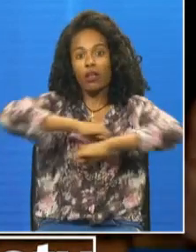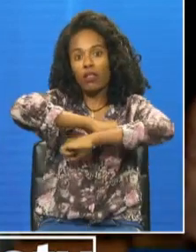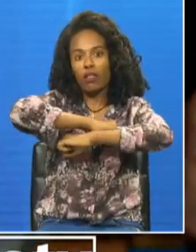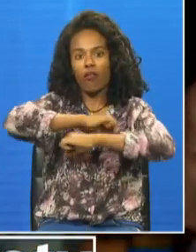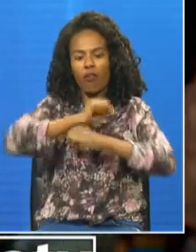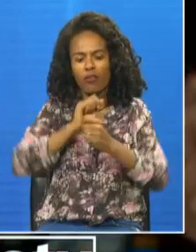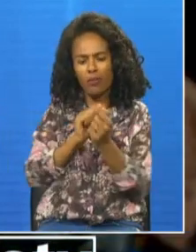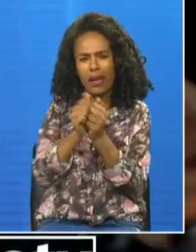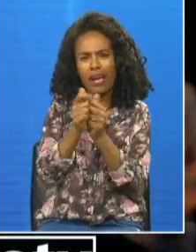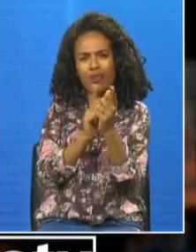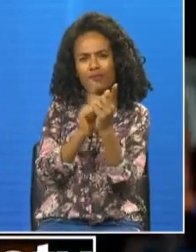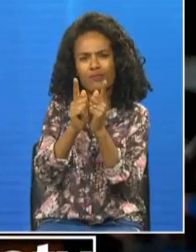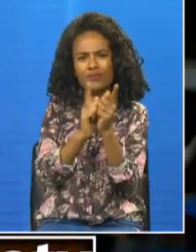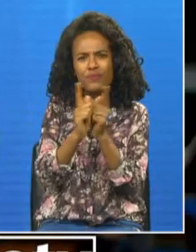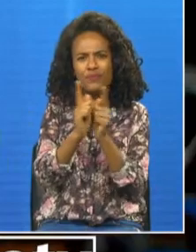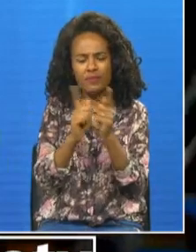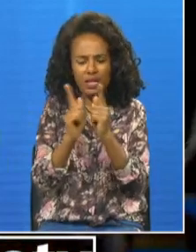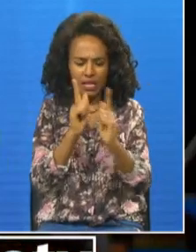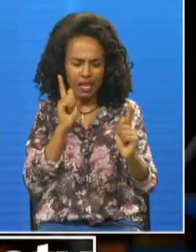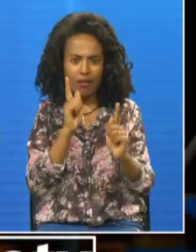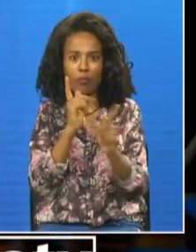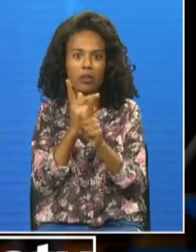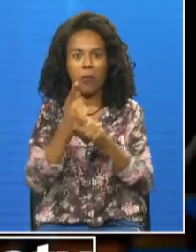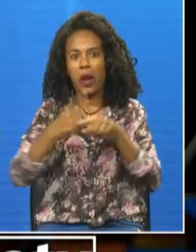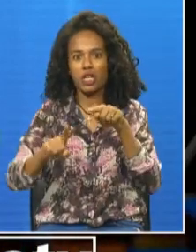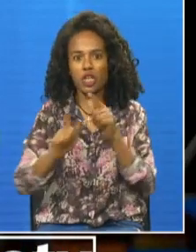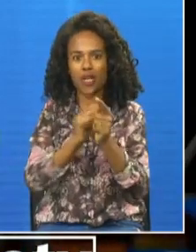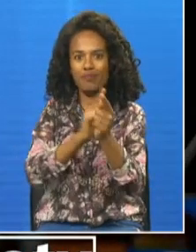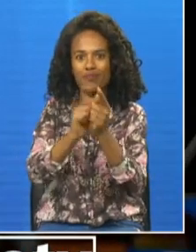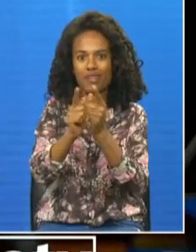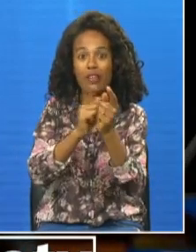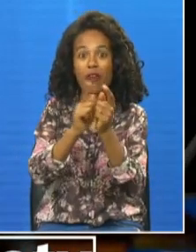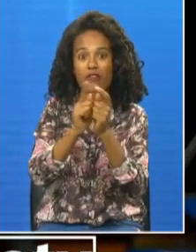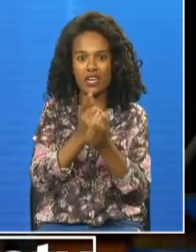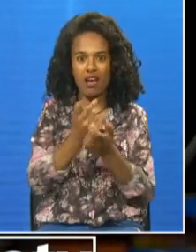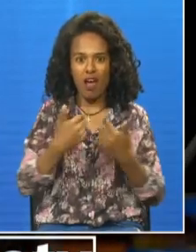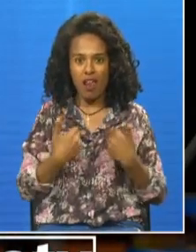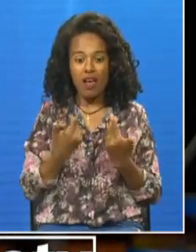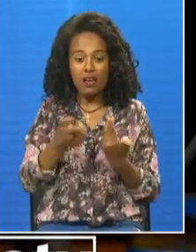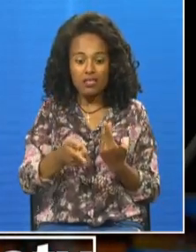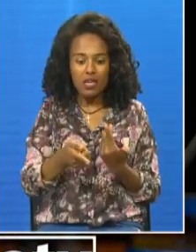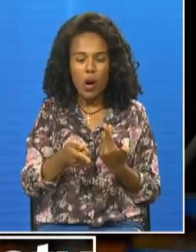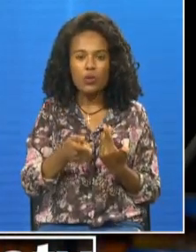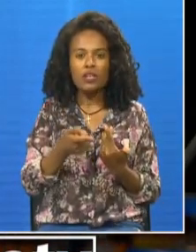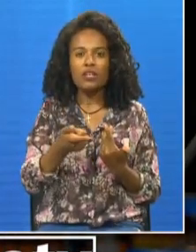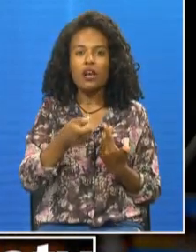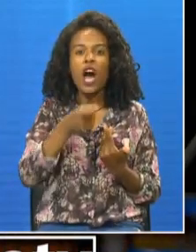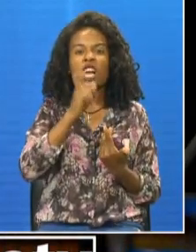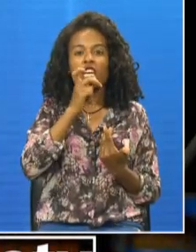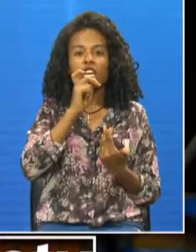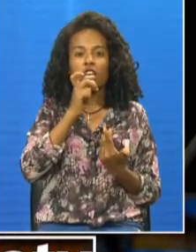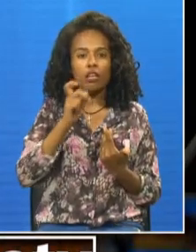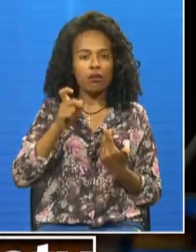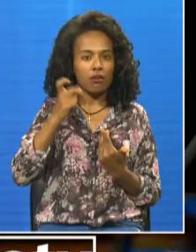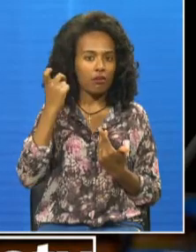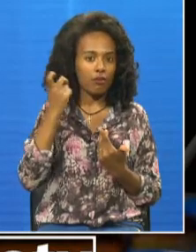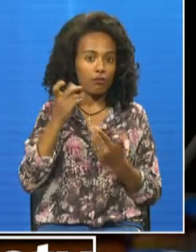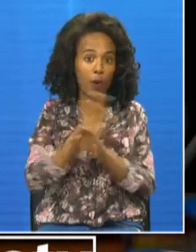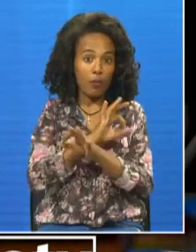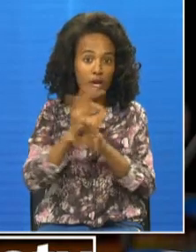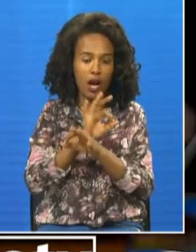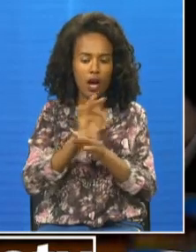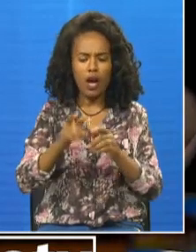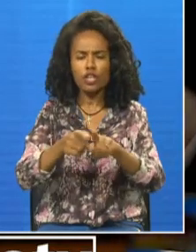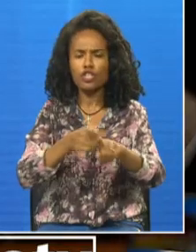ይመስለናል። ከዛ ውጪ ደግሞ የትራንስፖርት ወይም ደግሞ የአዲስ አበባ ከተማ አስተዳደር በተለያዩ አካባቢዎች የሚታዩ የትራንስፖርት ችግሮችን ለመቅረፍ